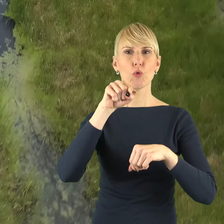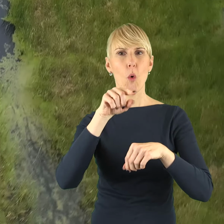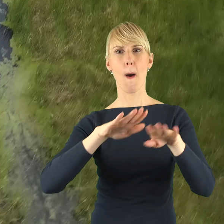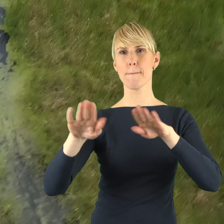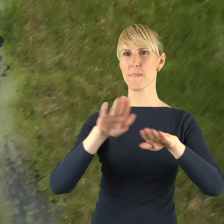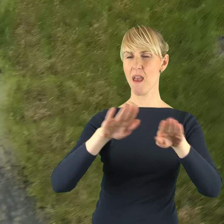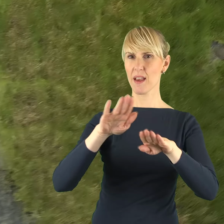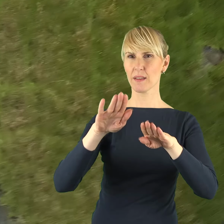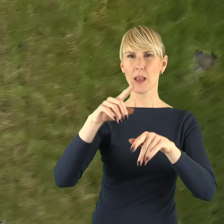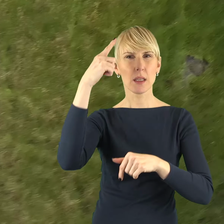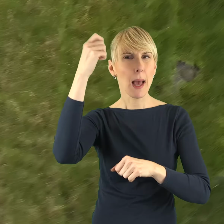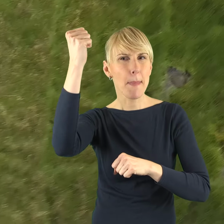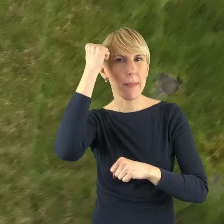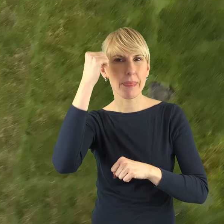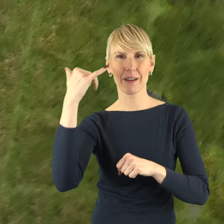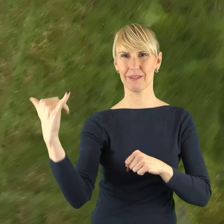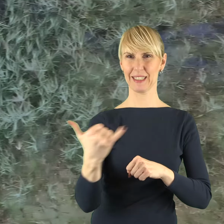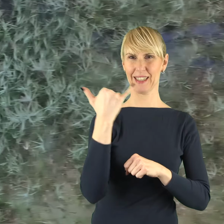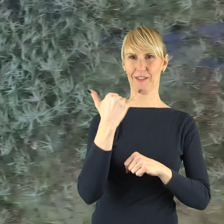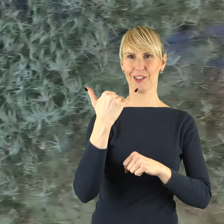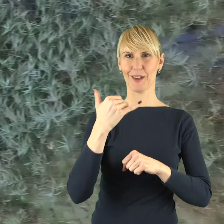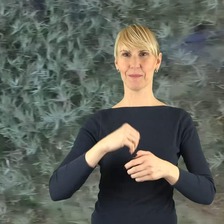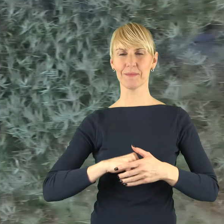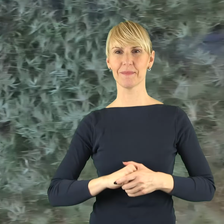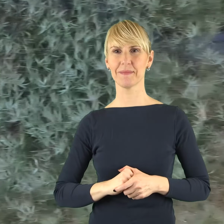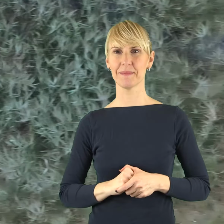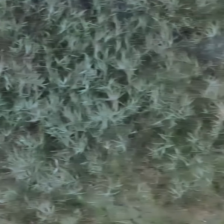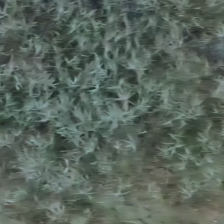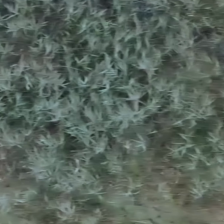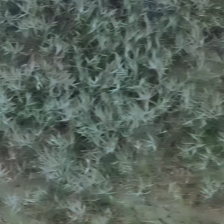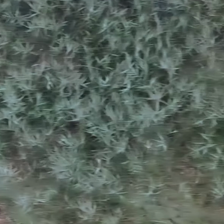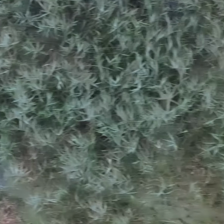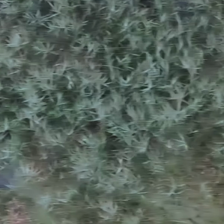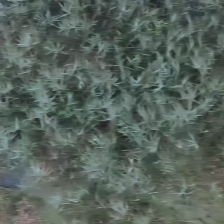że miejsce to zapamiętuje się na zawsze.